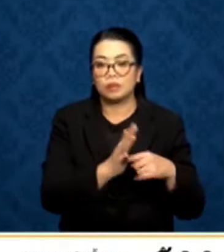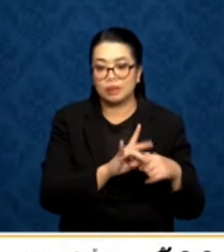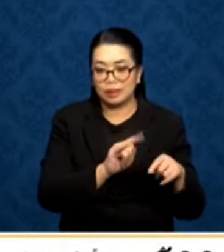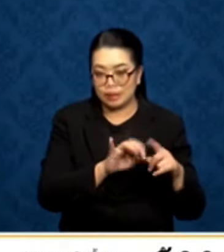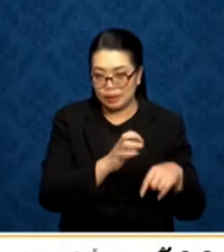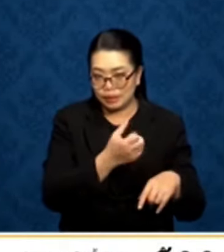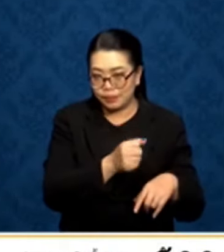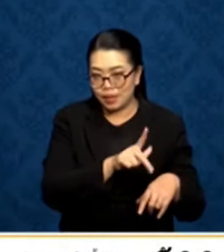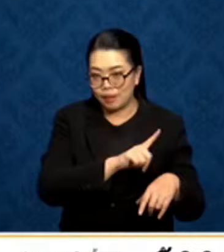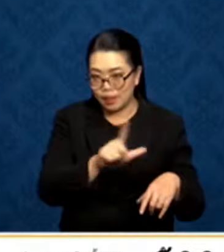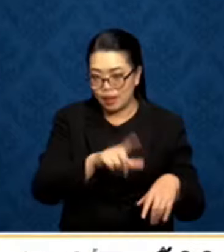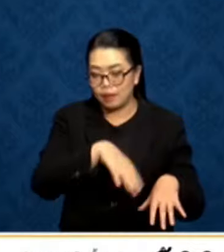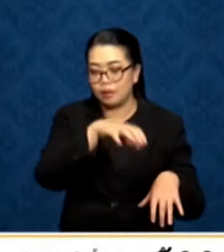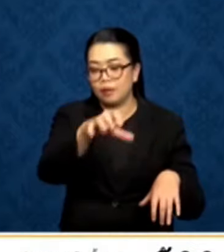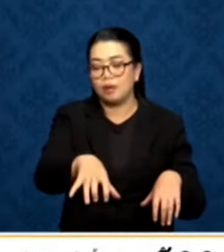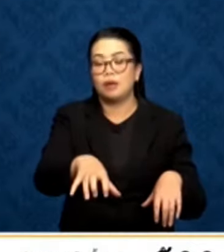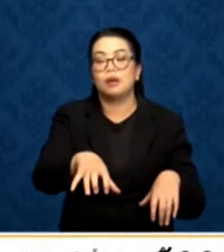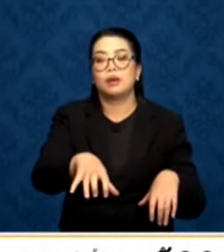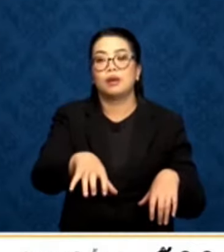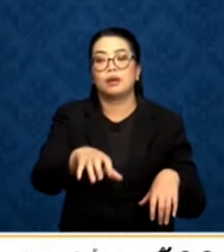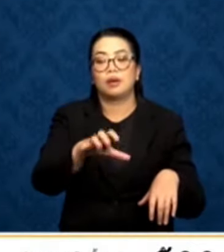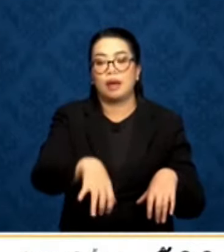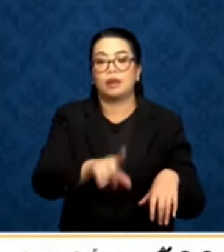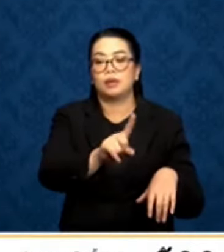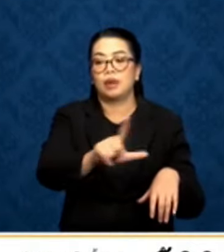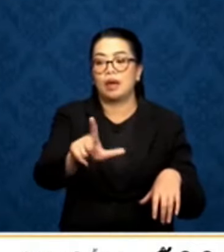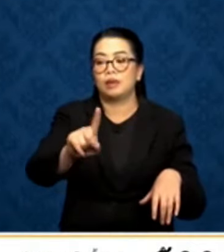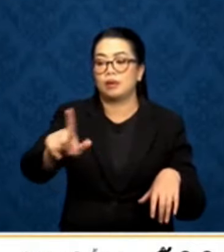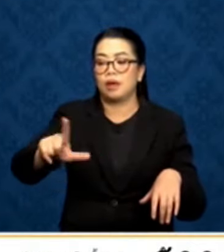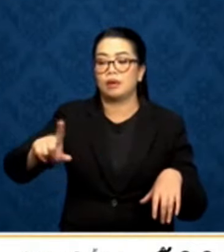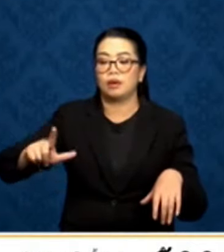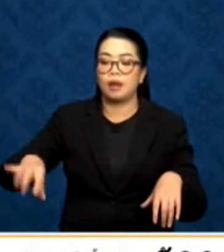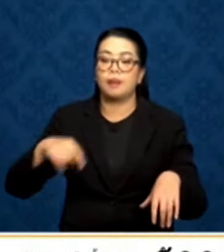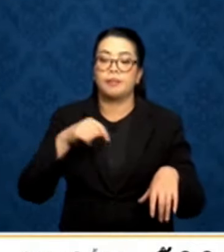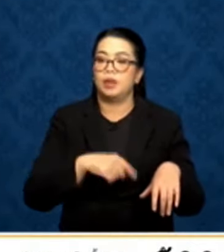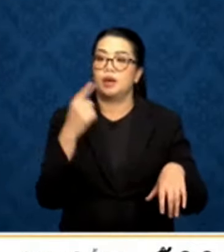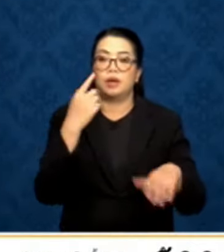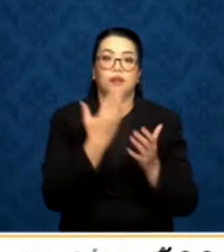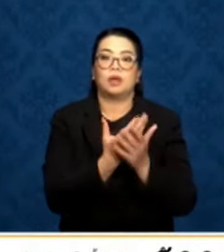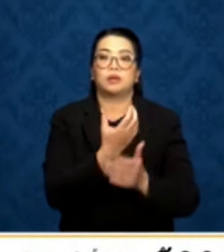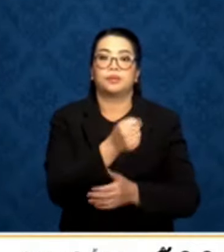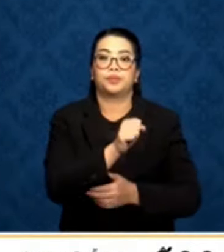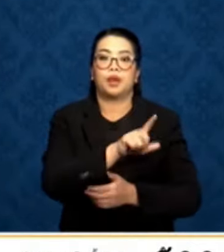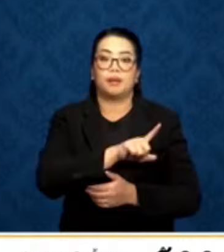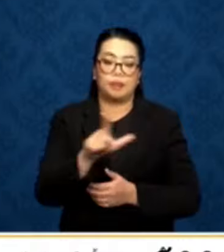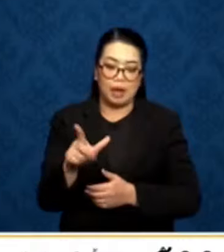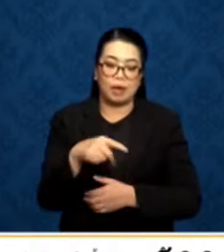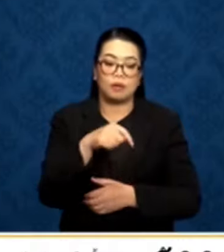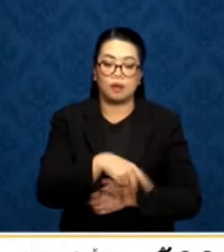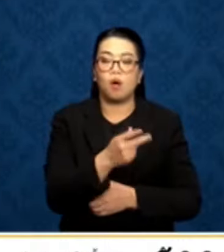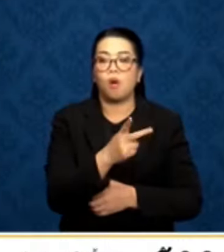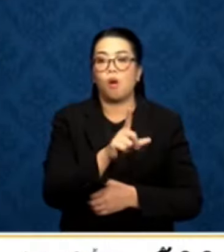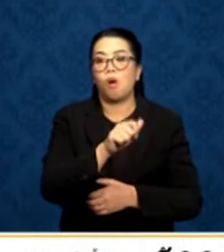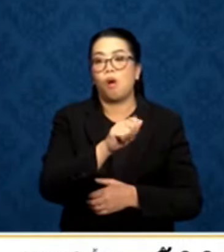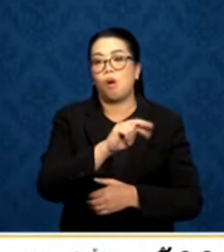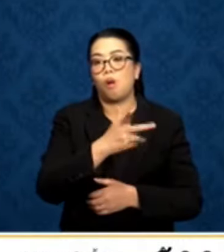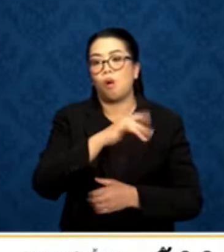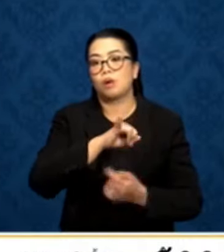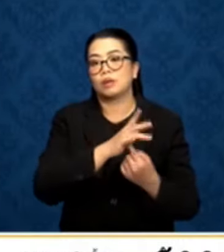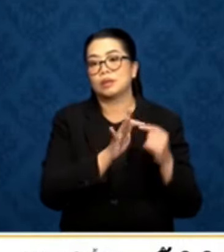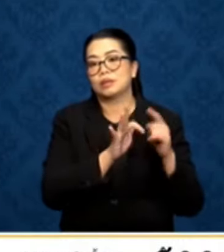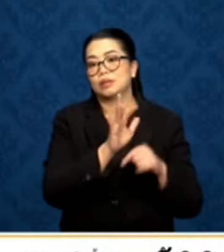ล้านบาทนะครับแล้วก็ที่เหลือนั้นแห่งละ 1ล้านบาทเท่านั้นต้องเรียนท่านประธานผ่านไปยังท่านสมาชิกว่าเอ่องบปรับปรุงซ่อม